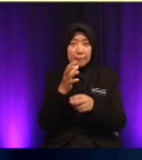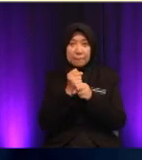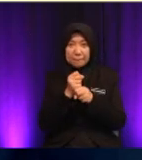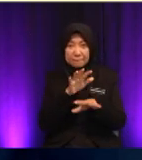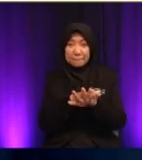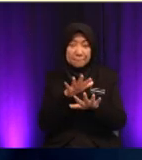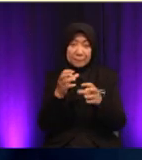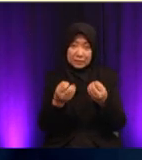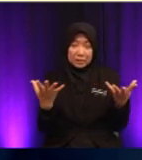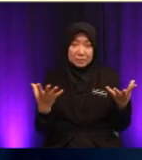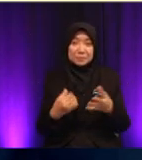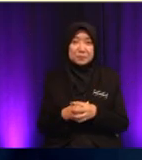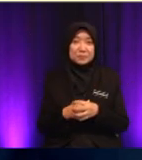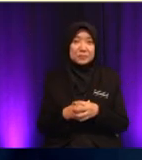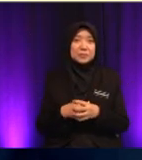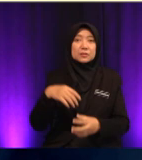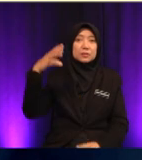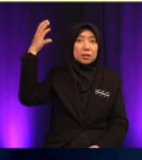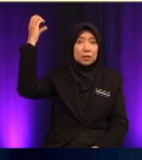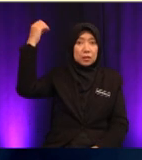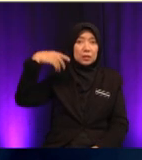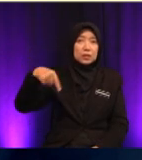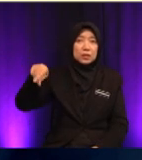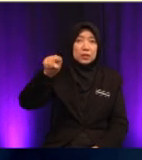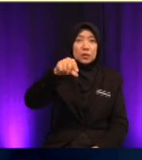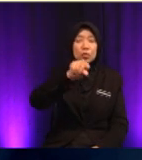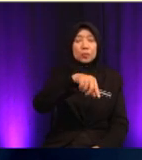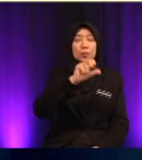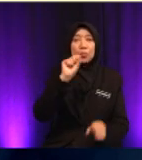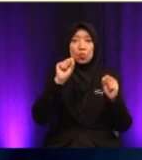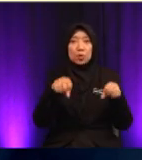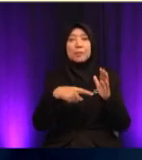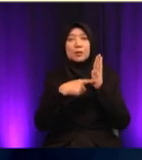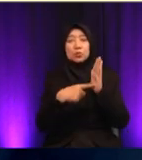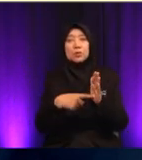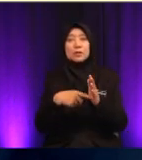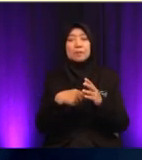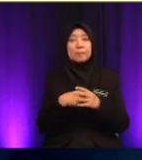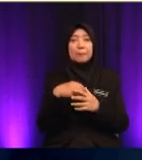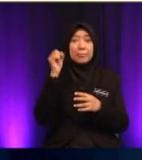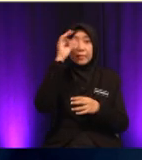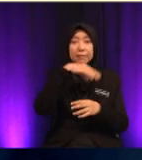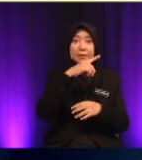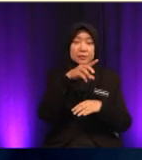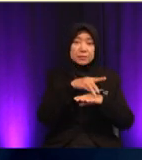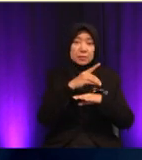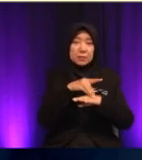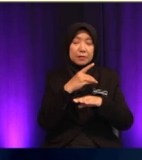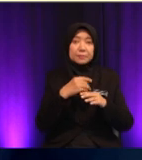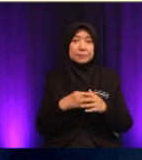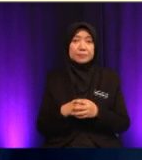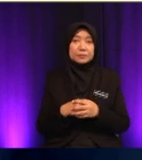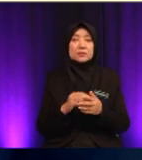Oke cahaya gelombang boleh menunjukkan sifat Zarah yang Einstein buat eksperimen tadi yang kita foto elektrik